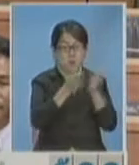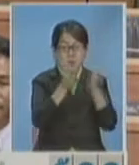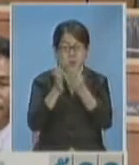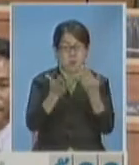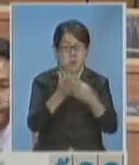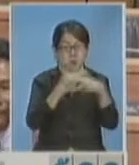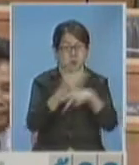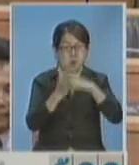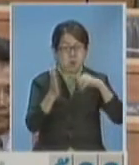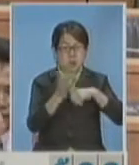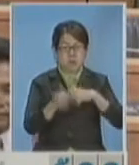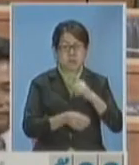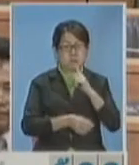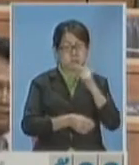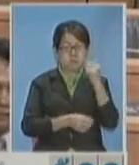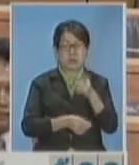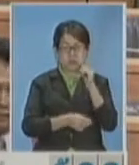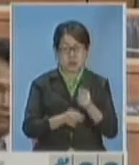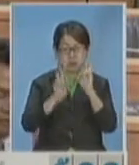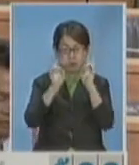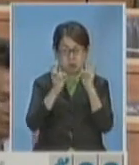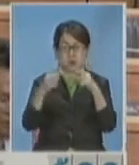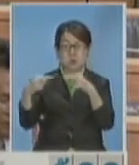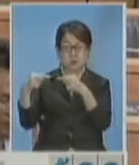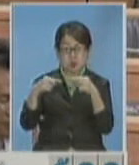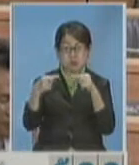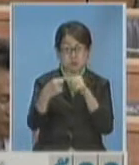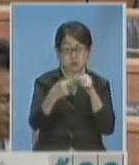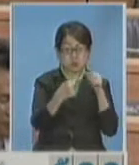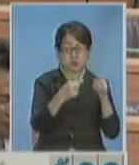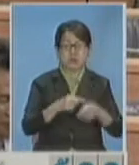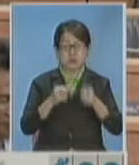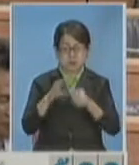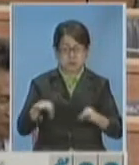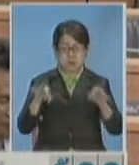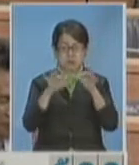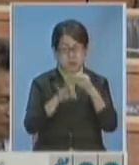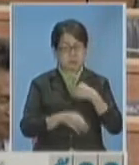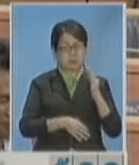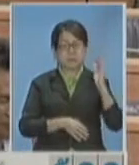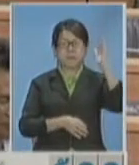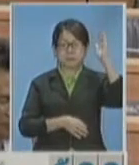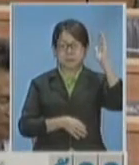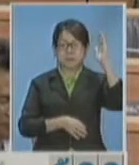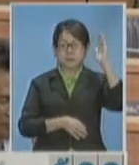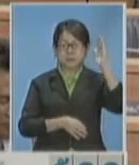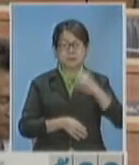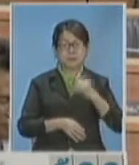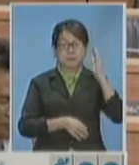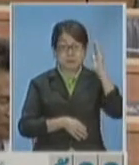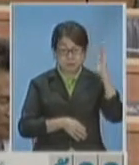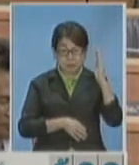ริตไม่ได้มันต้องอยู่ในประเด็นครับต้องอยู่ในประเด็นต้องมันมีความจำเป็นจริงๆครับที่ต้องประท้วงไม่เพ่ประท้ว